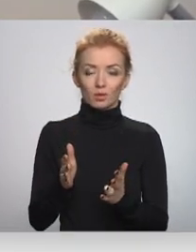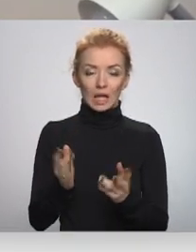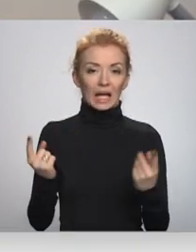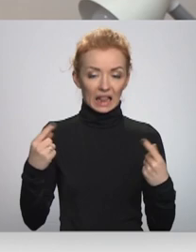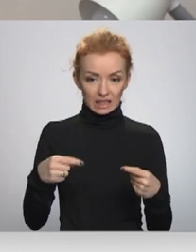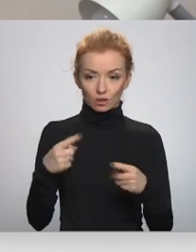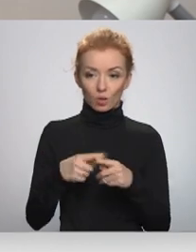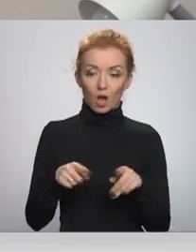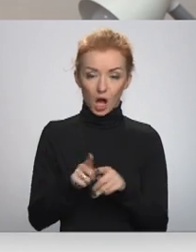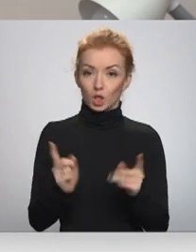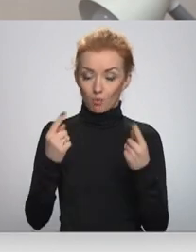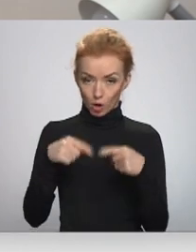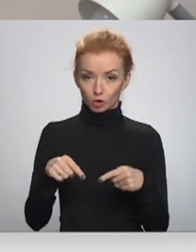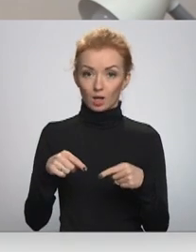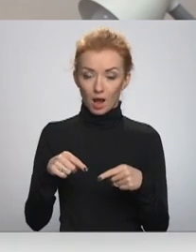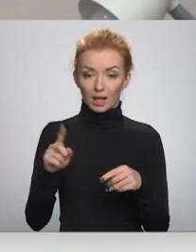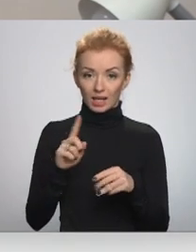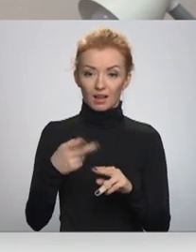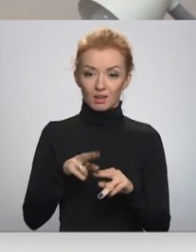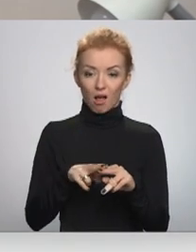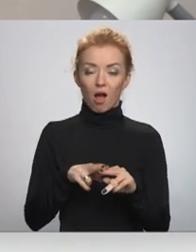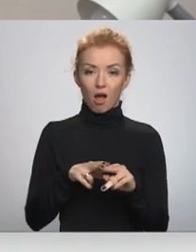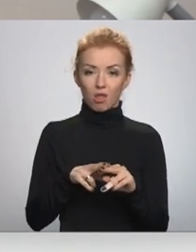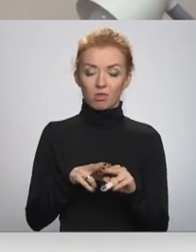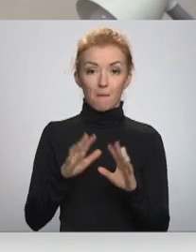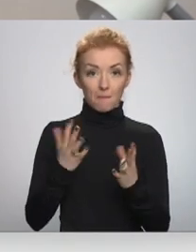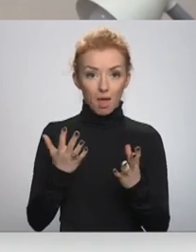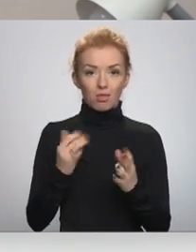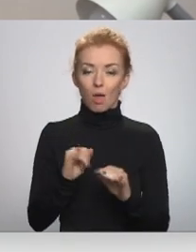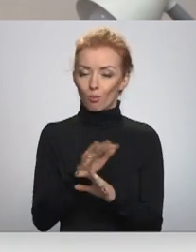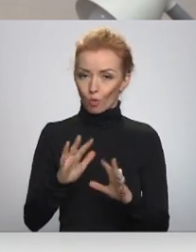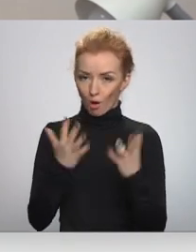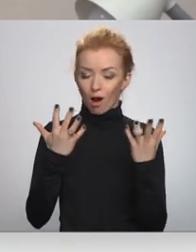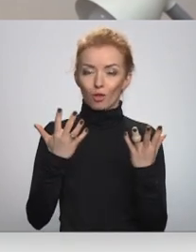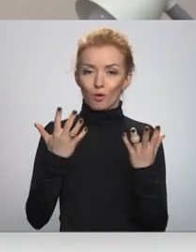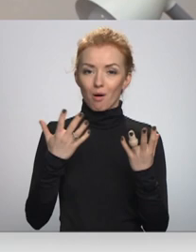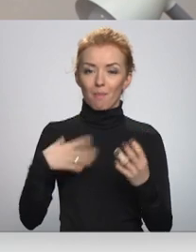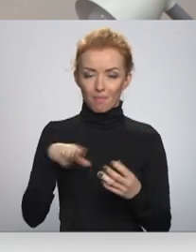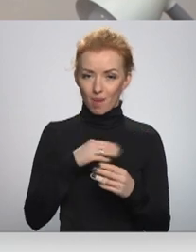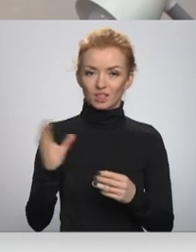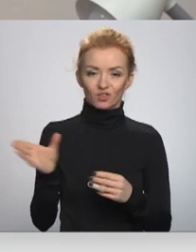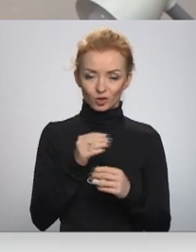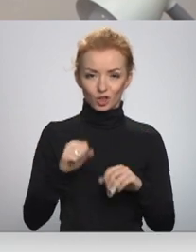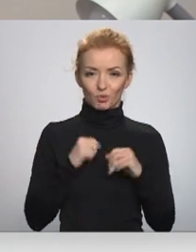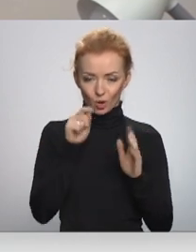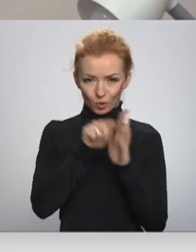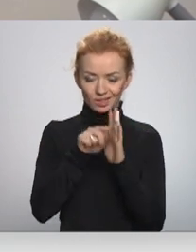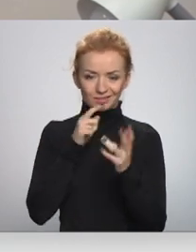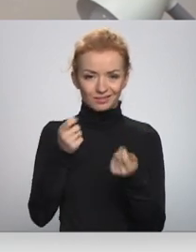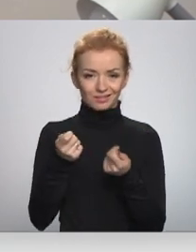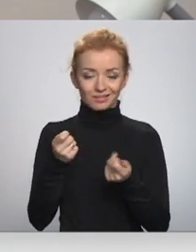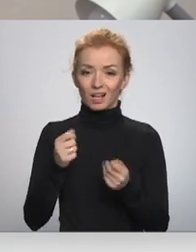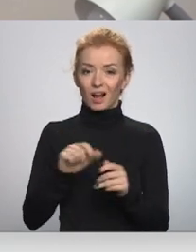kritiska, un arī šobrīd arī viņa ir tāda izskatās, bet jebkurā gadījumā mēs to visu kontrolējam, mums svarīgi